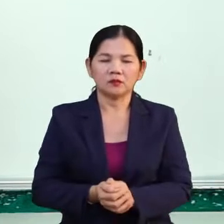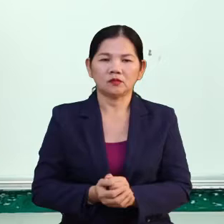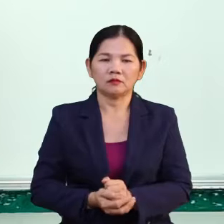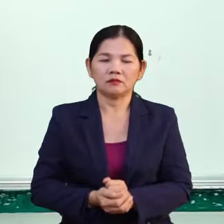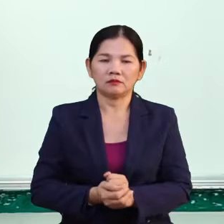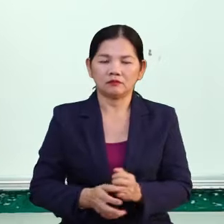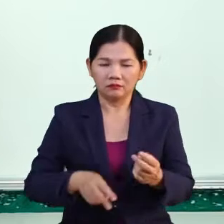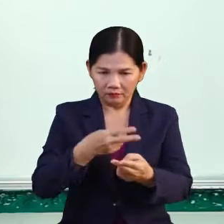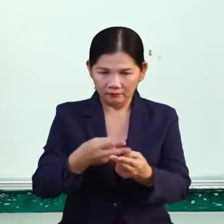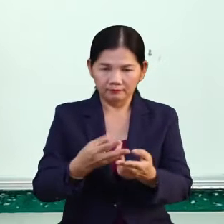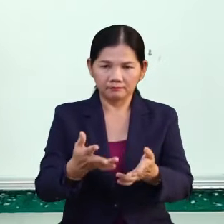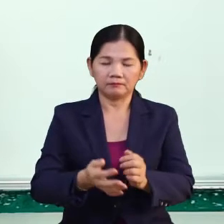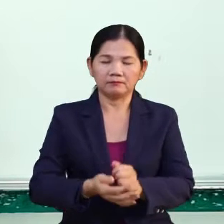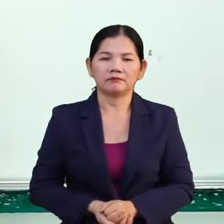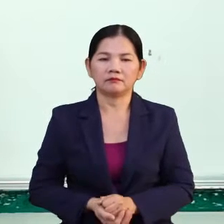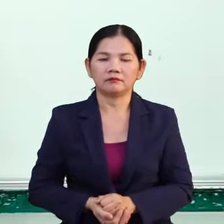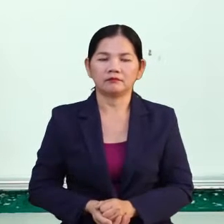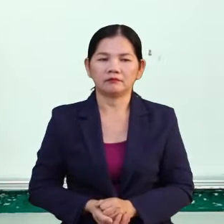ចាកូនដាក់ចម្លើយ